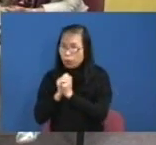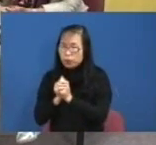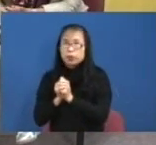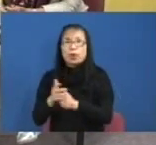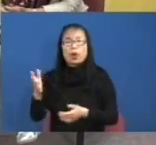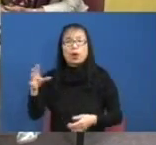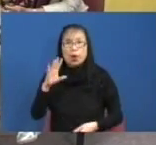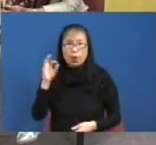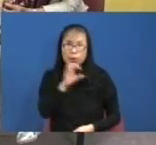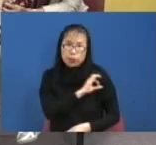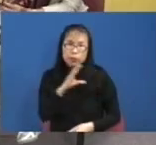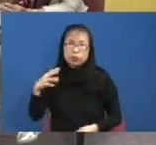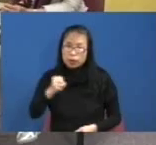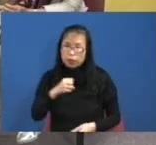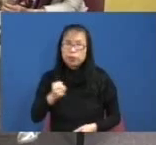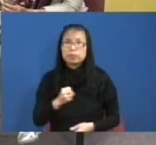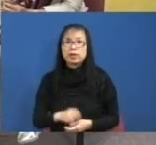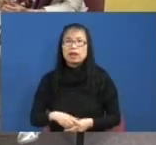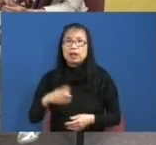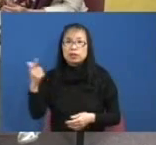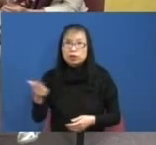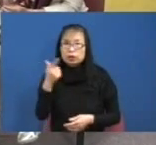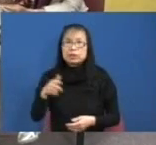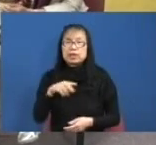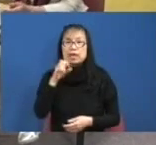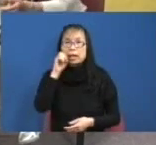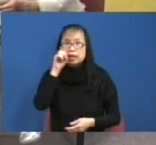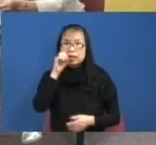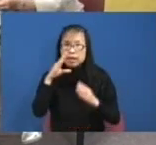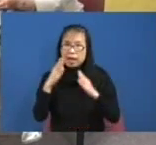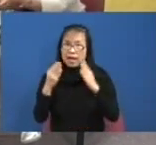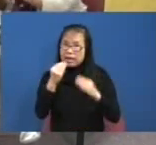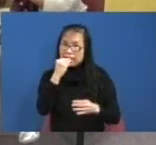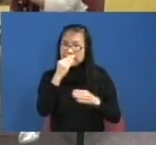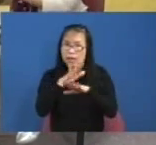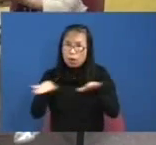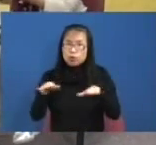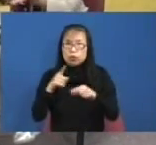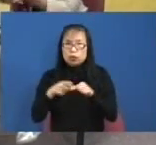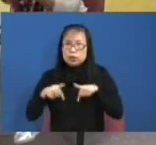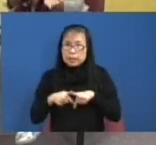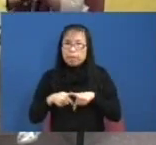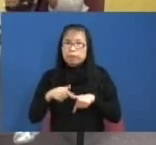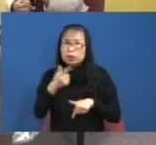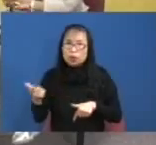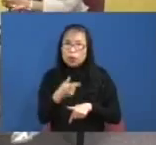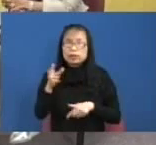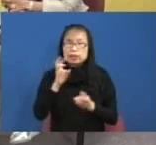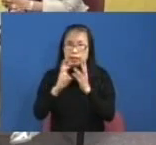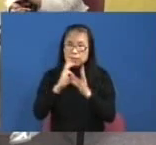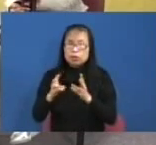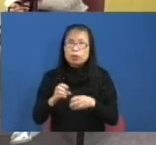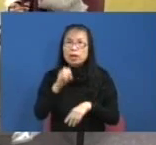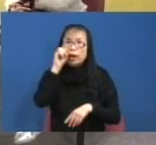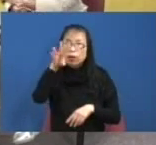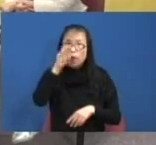誒即係多啲，即係譬如同呢個食安啊、食安中心啊協調下，多啲資訊話俾我哋居民聽，即係